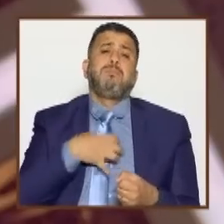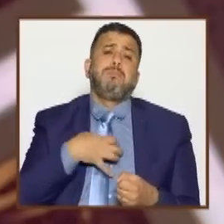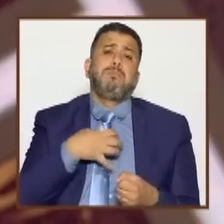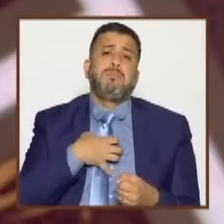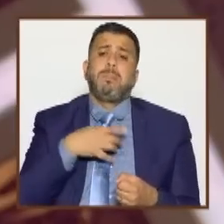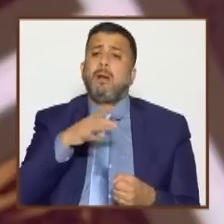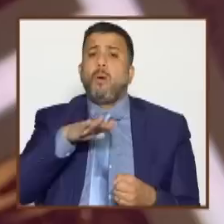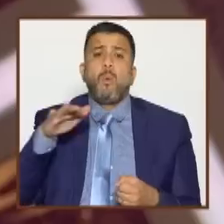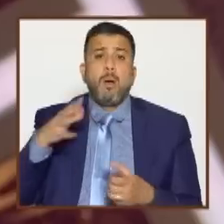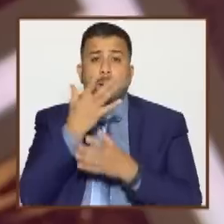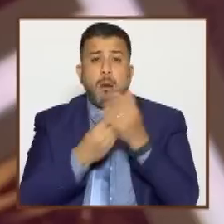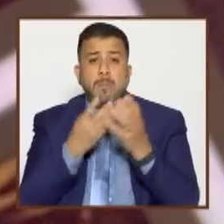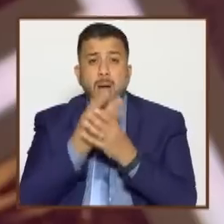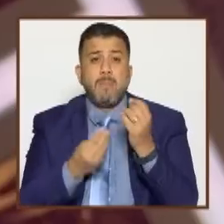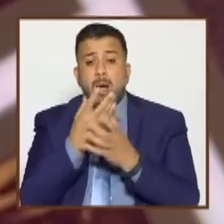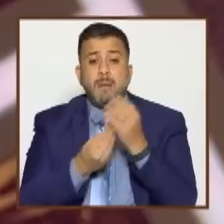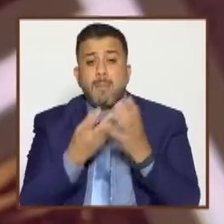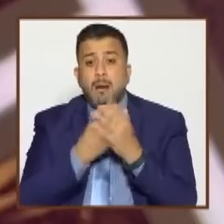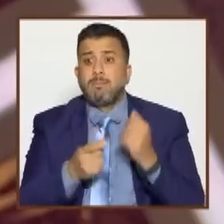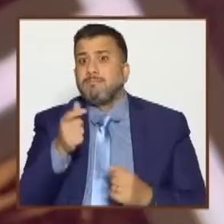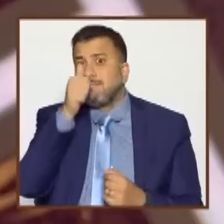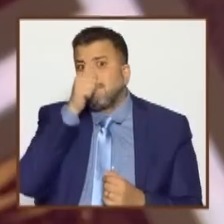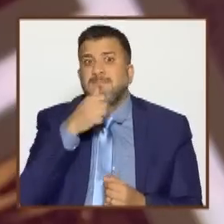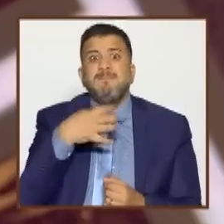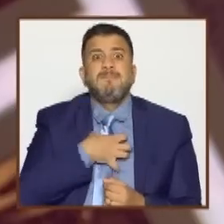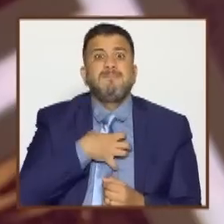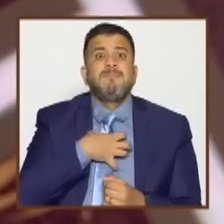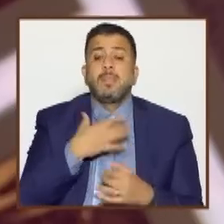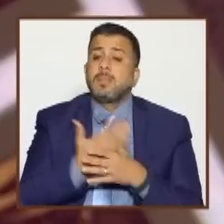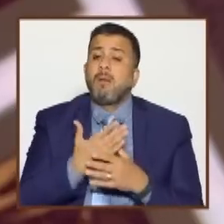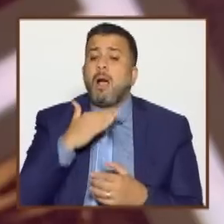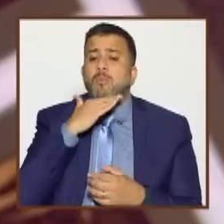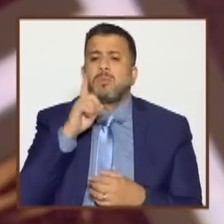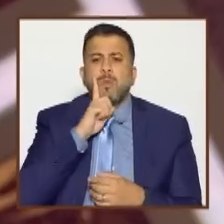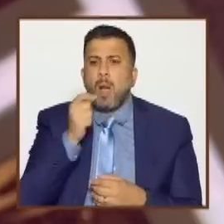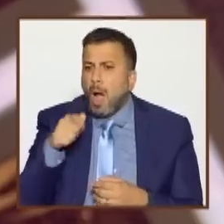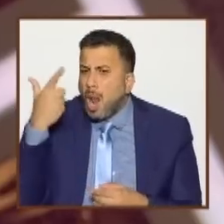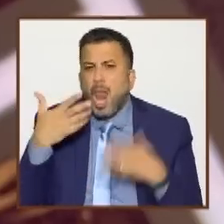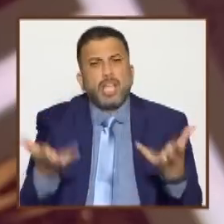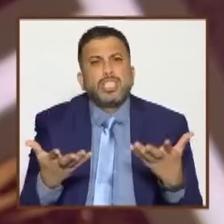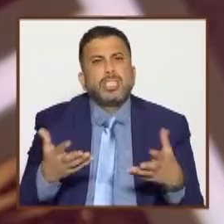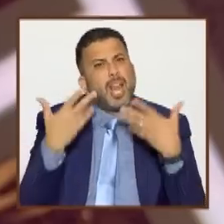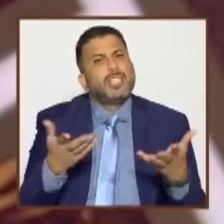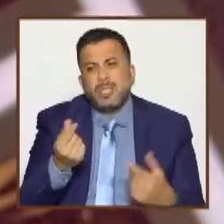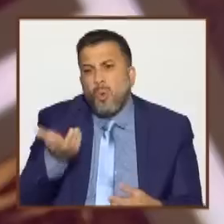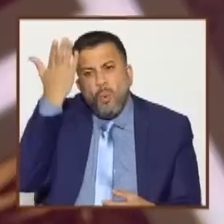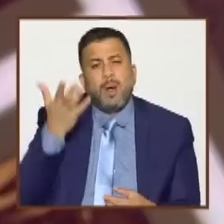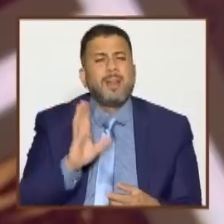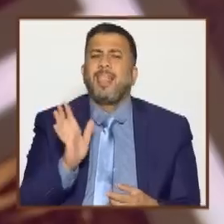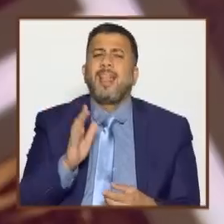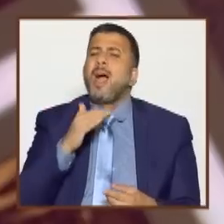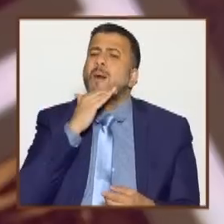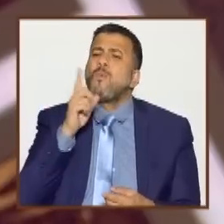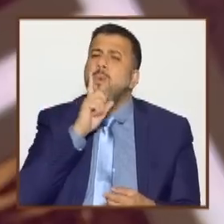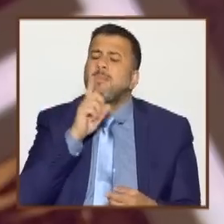أنهم الآن يردون بعض المعروف والجميل للوالدين، يعني لا يجزي ولد والدة ما يجزي